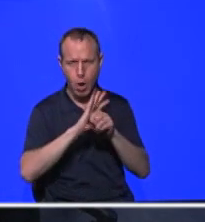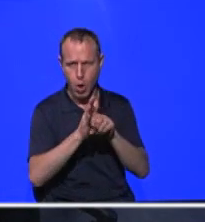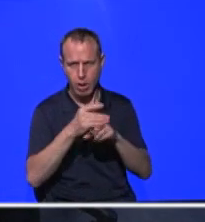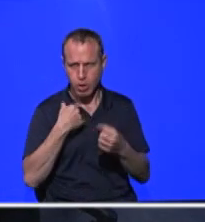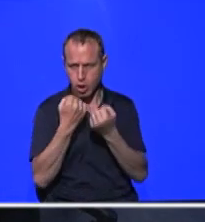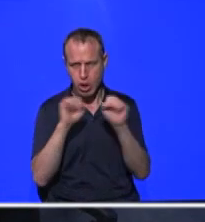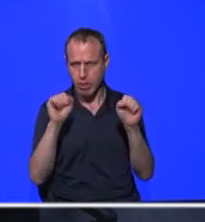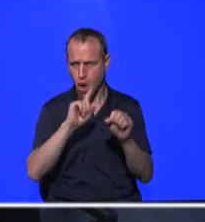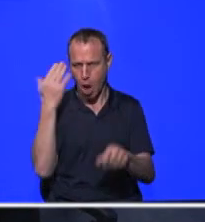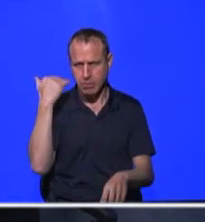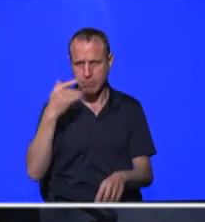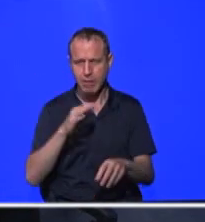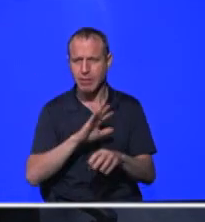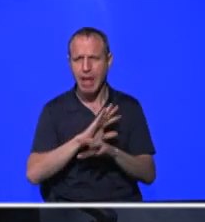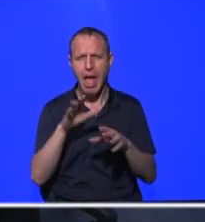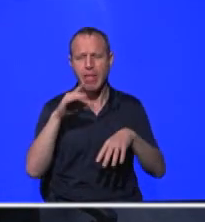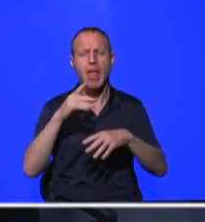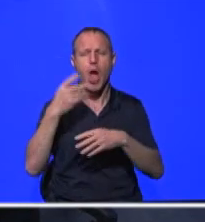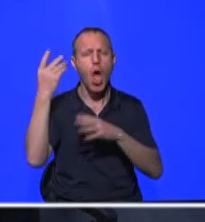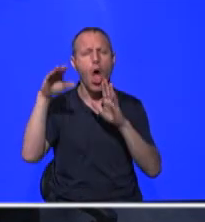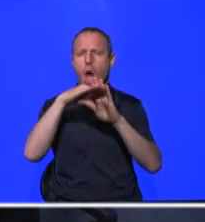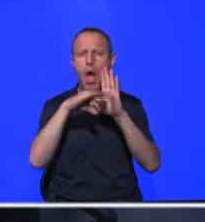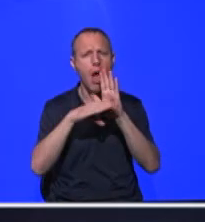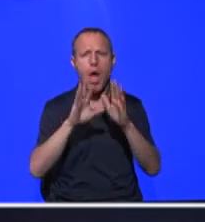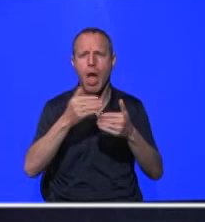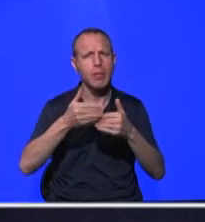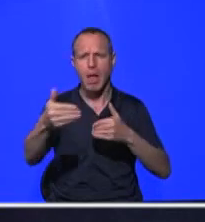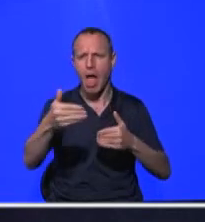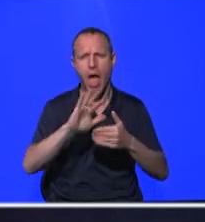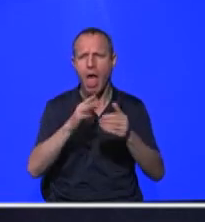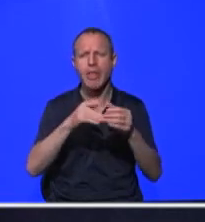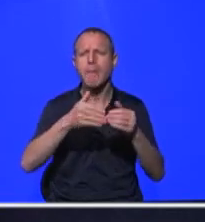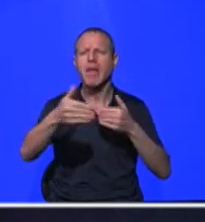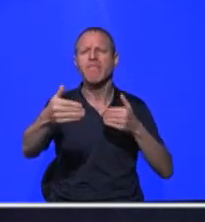מזמן. אין הנחיות, אין מרחק, אין מרווח אחד מהשני.